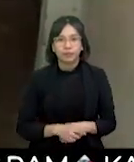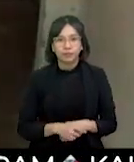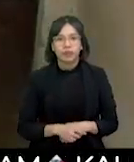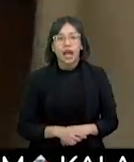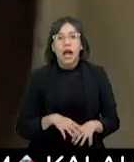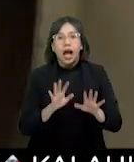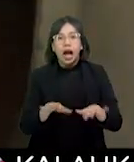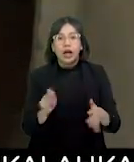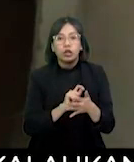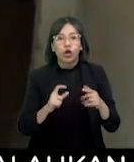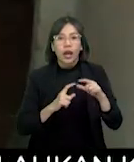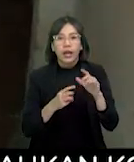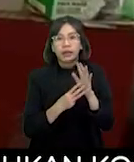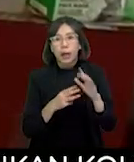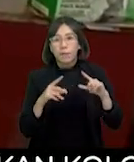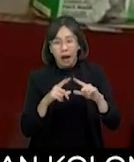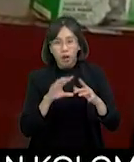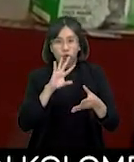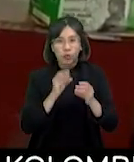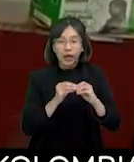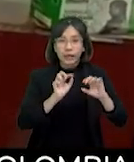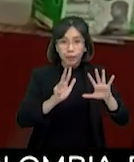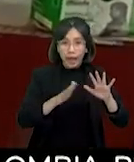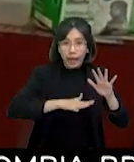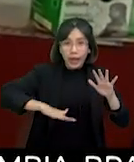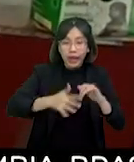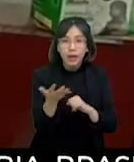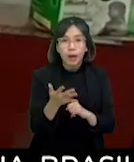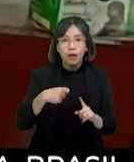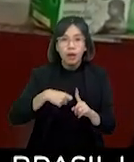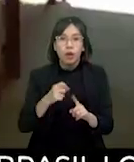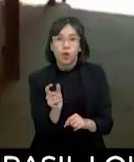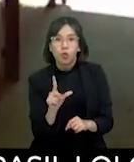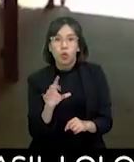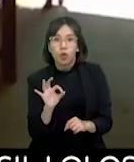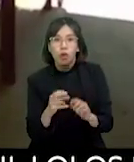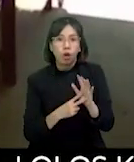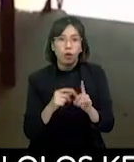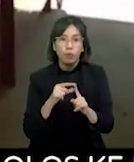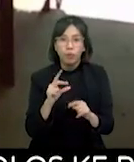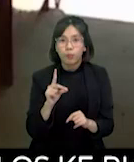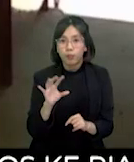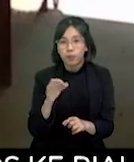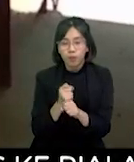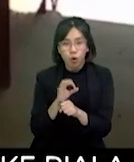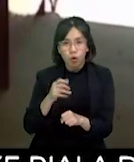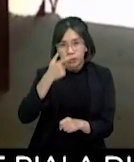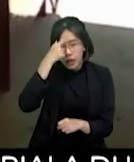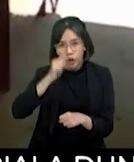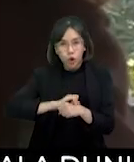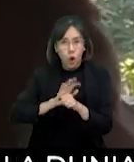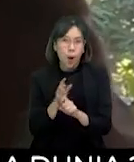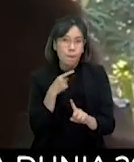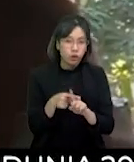9 siswa sebuah SMA negeri di wilayah Wates, Kabupaten Kulon Progo, Yogyakarta terkonfirmasi COVID-19. 9 siswa